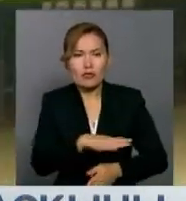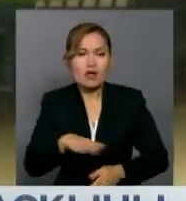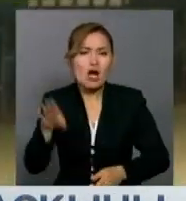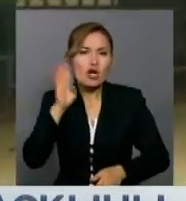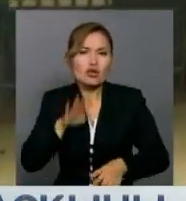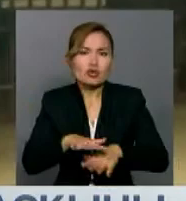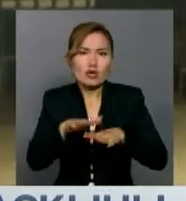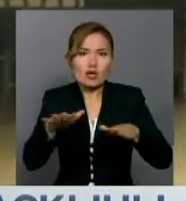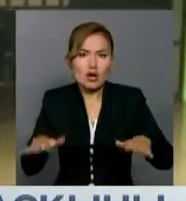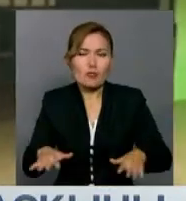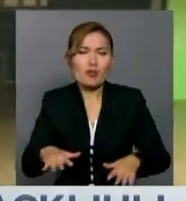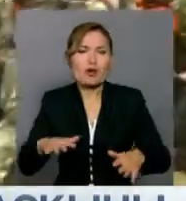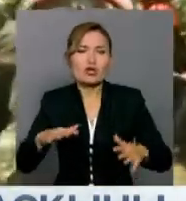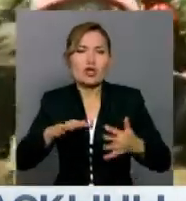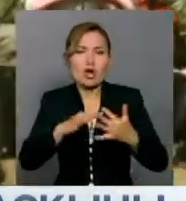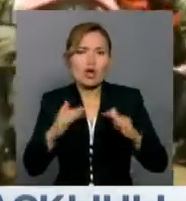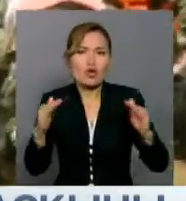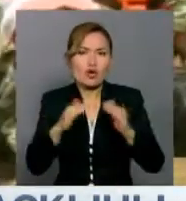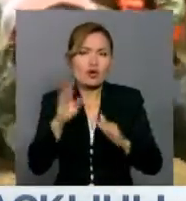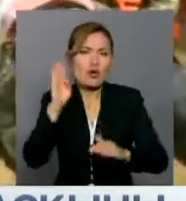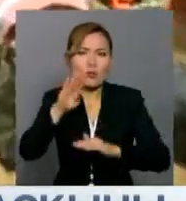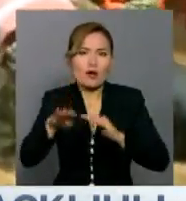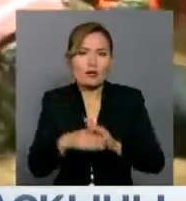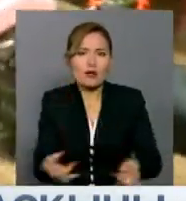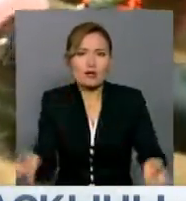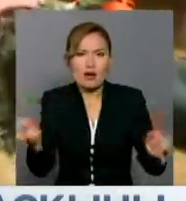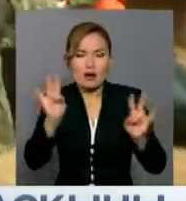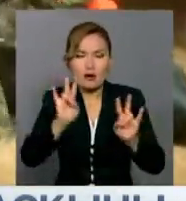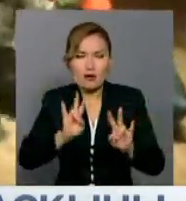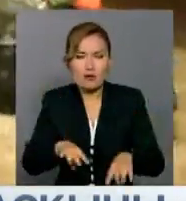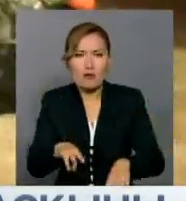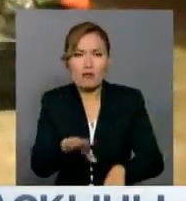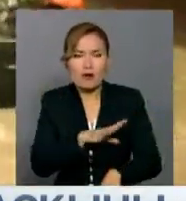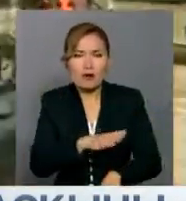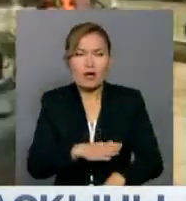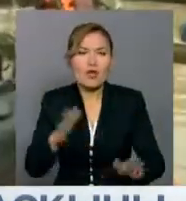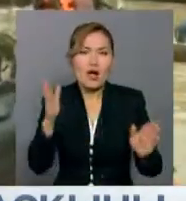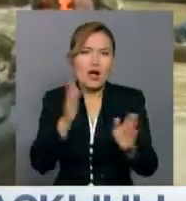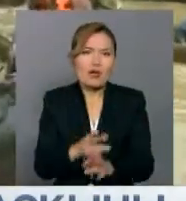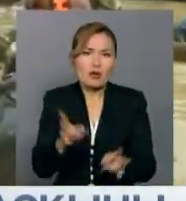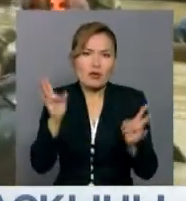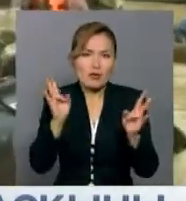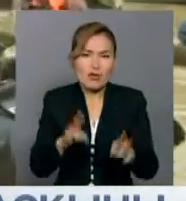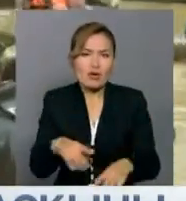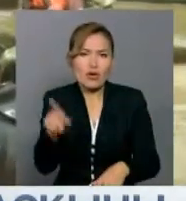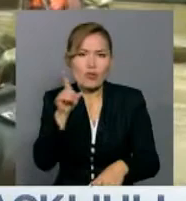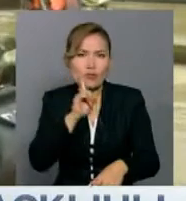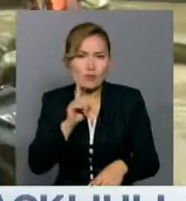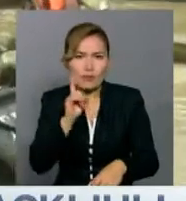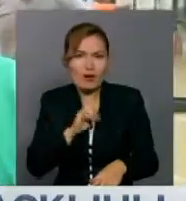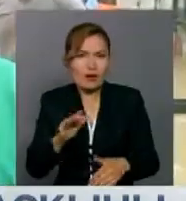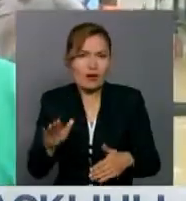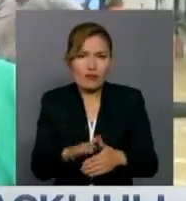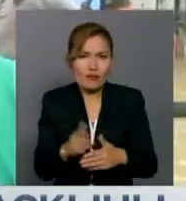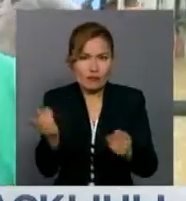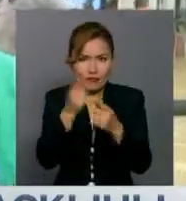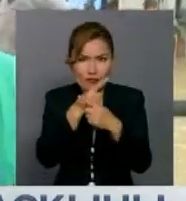бөлігінде тасқын жүріп үйлерді су басты. Әзірге табиғат апатынан жапа шеккендер туралы мәлімет түскен жоқ.